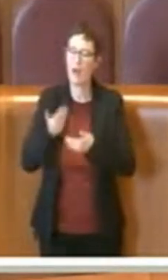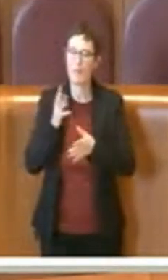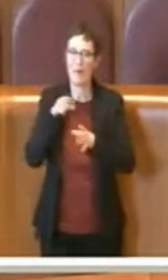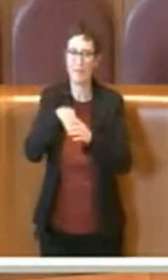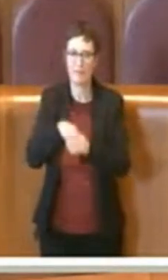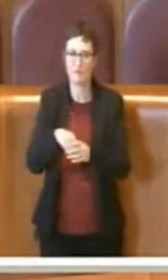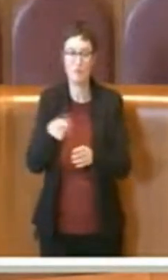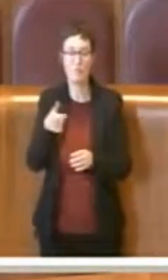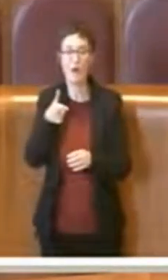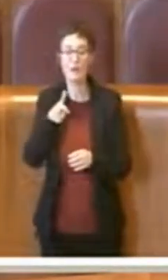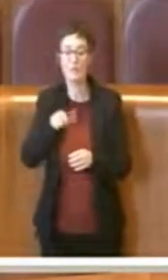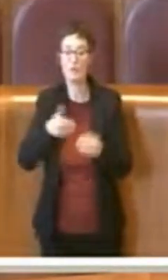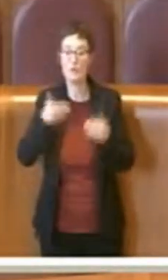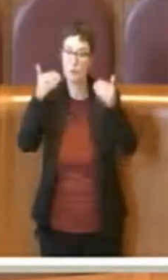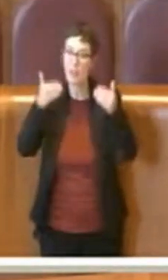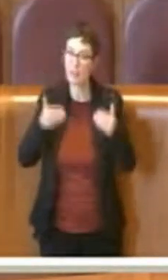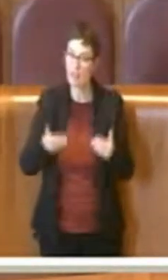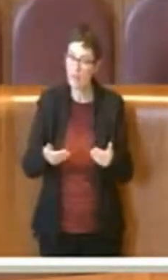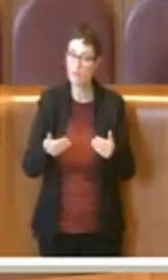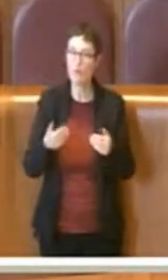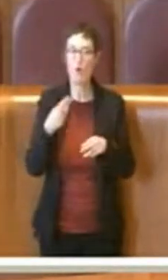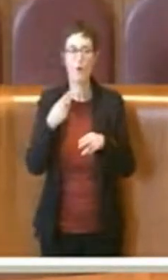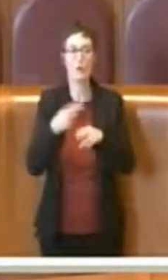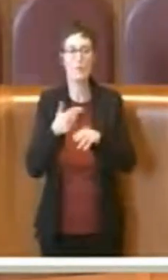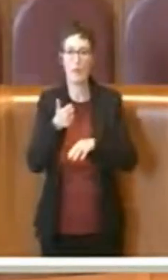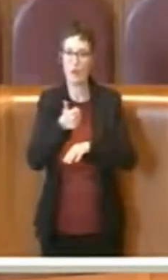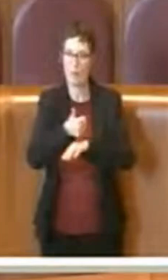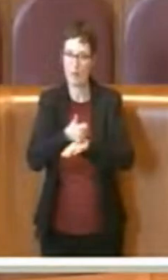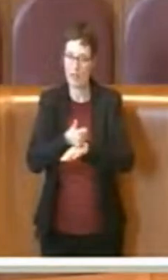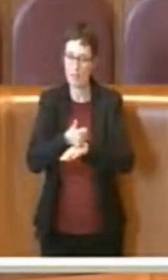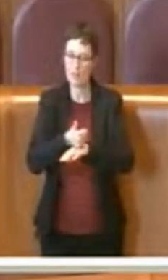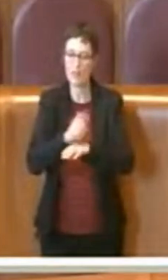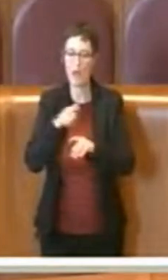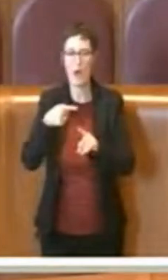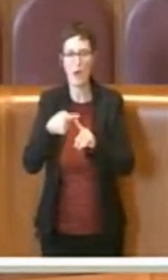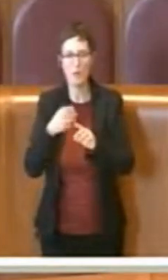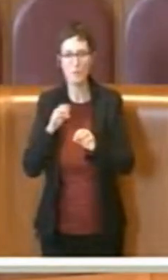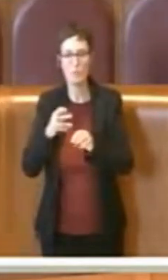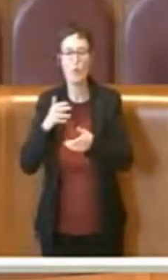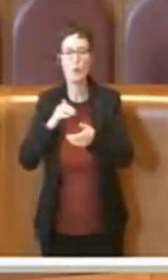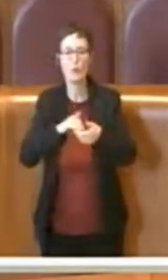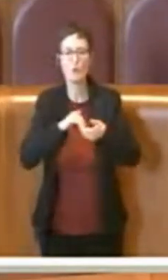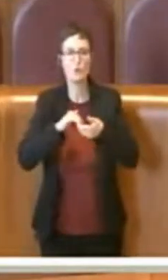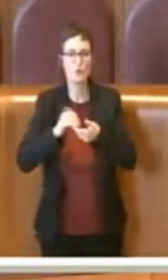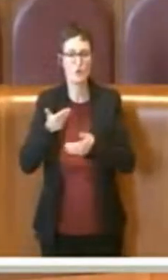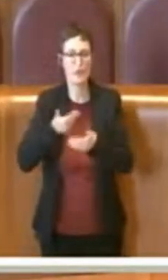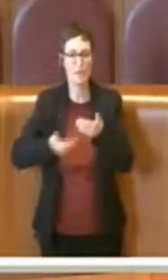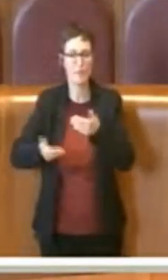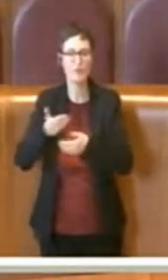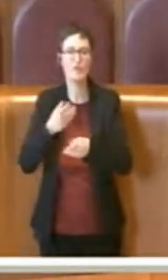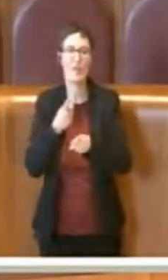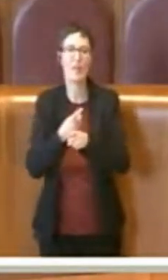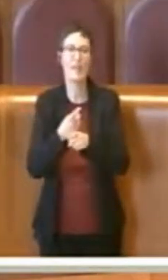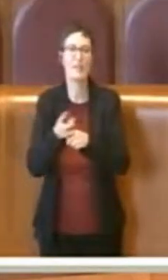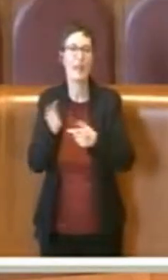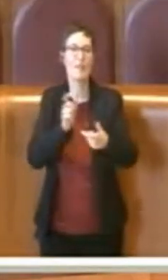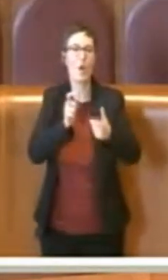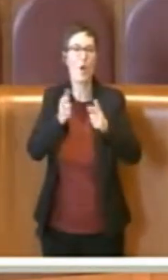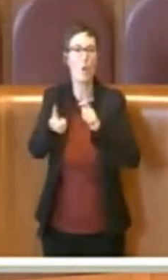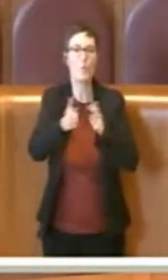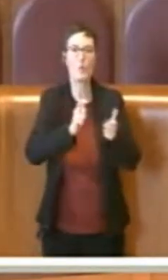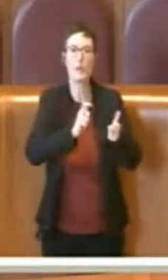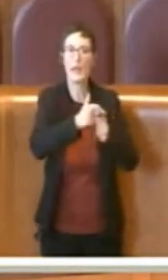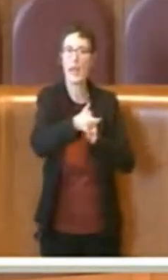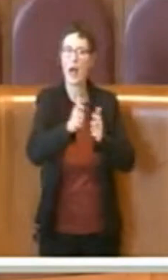le piattaforme di Roma Capitale e delle sue società partecipate devono potersi parlare, e ovviamente per far parlare